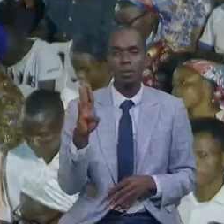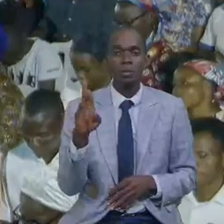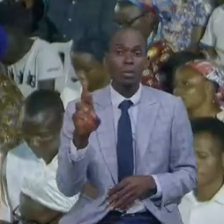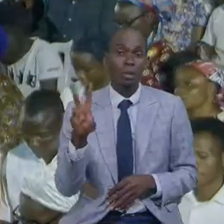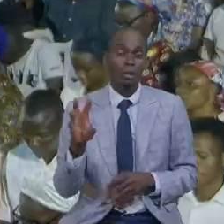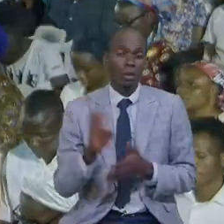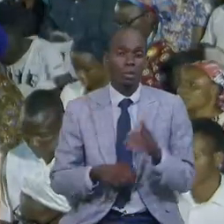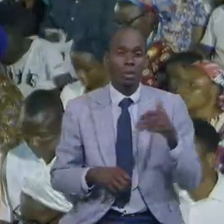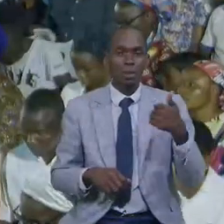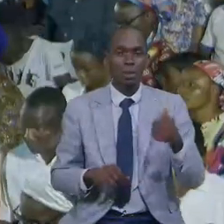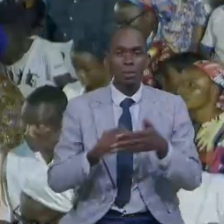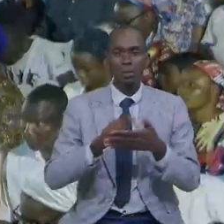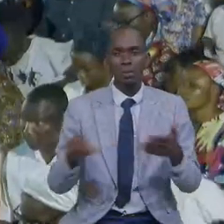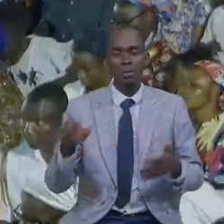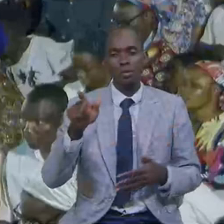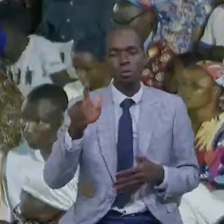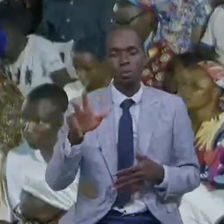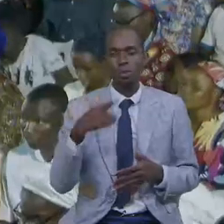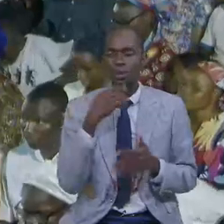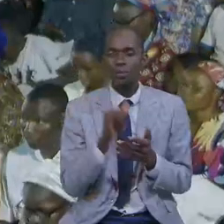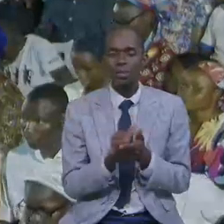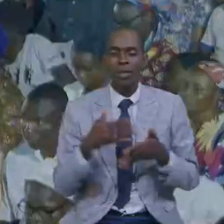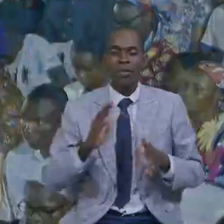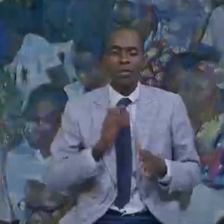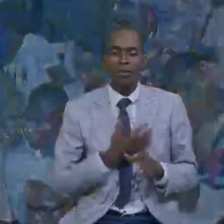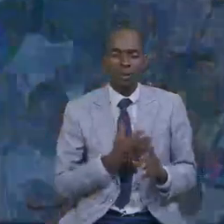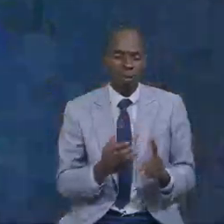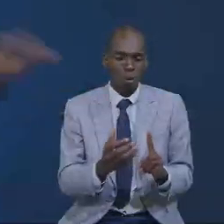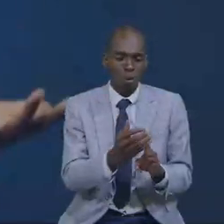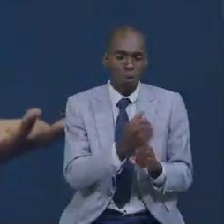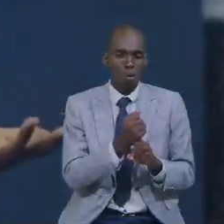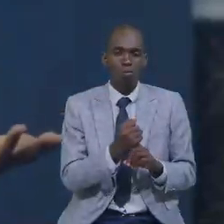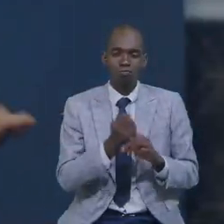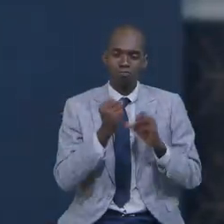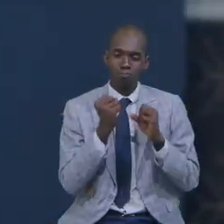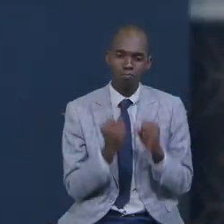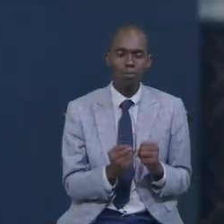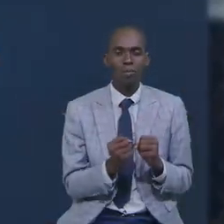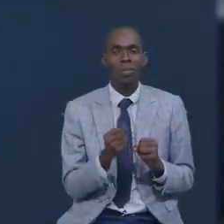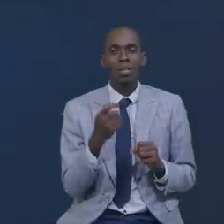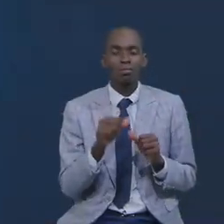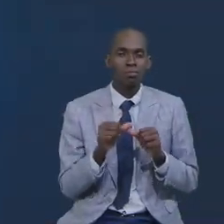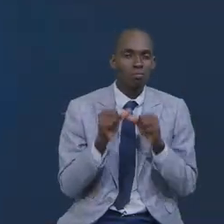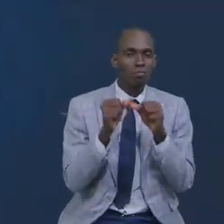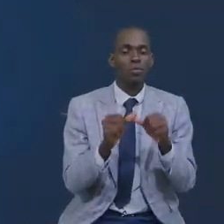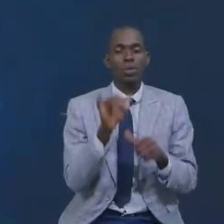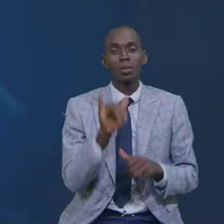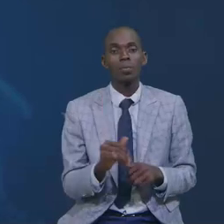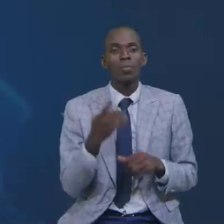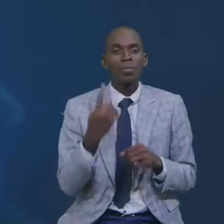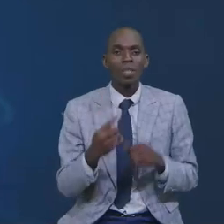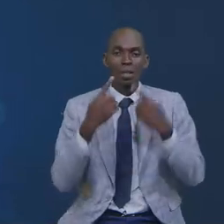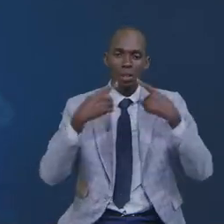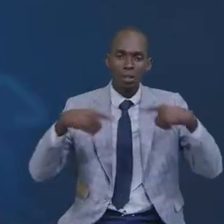en hébreux 10 verset 23 retenons fermement la confession la